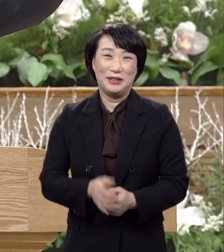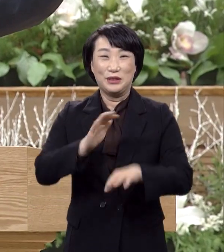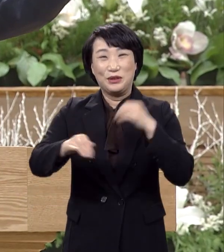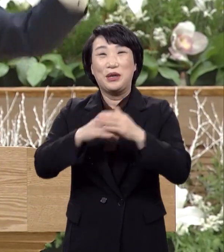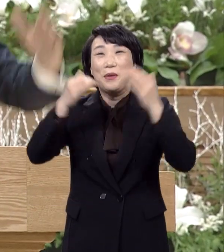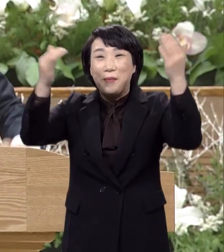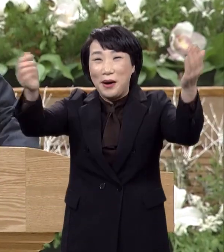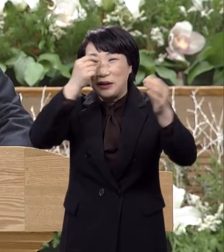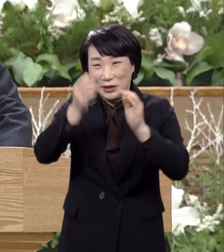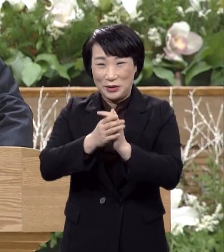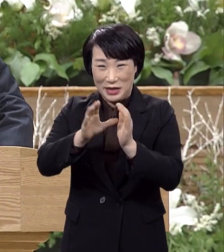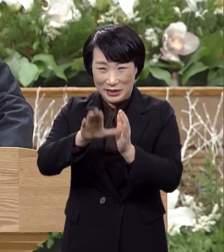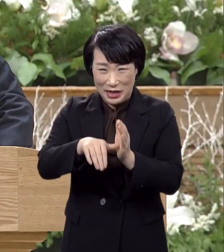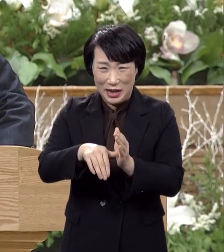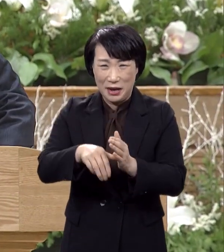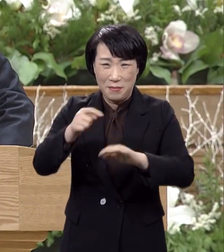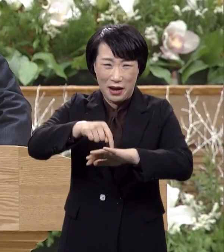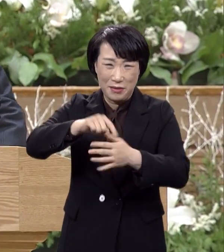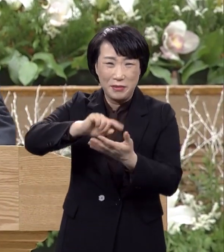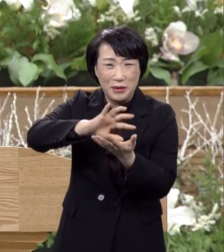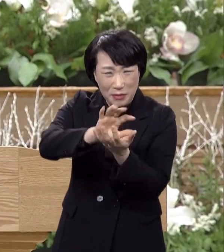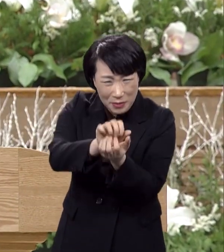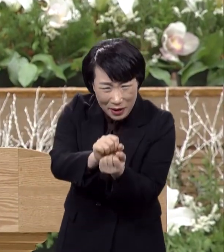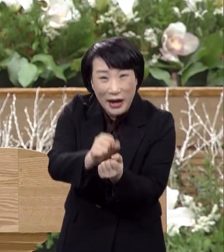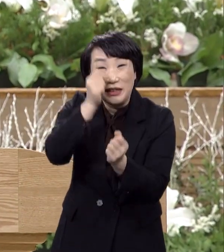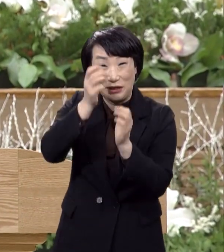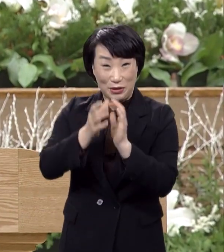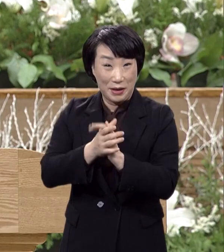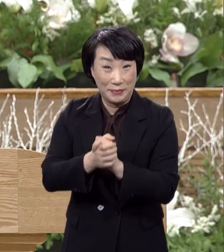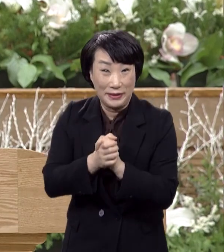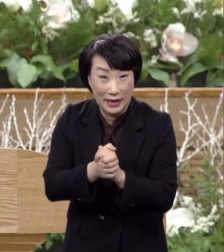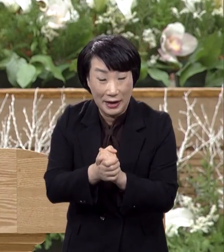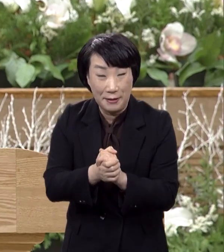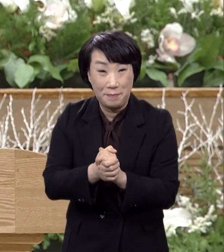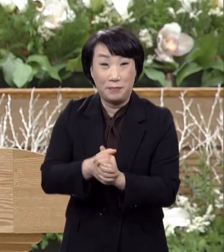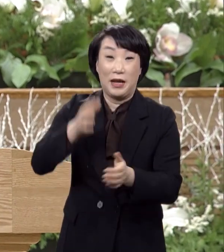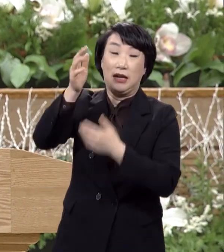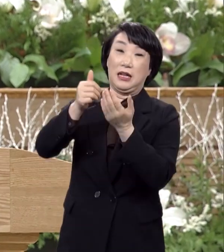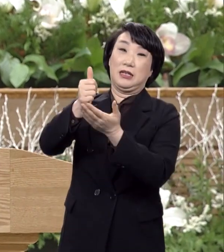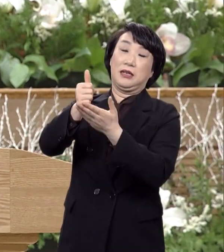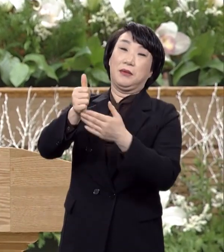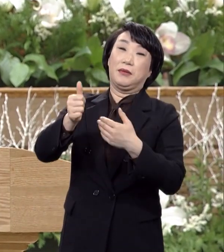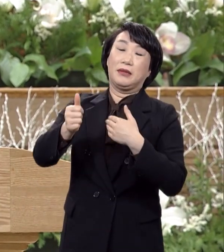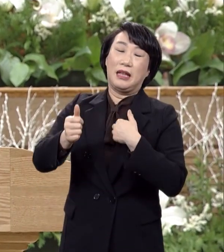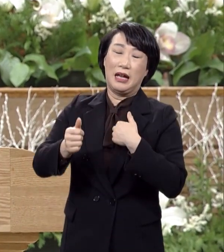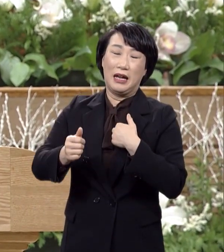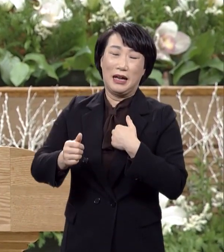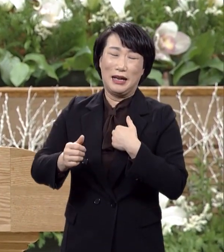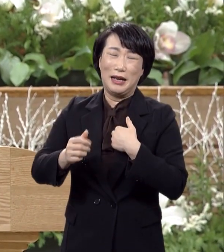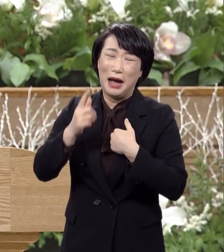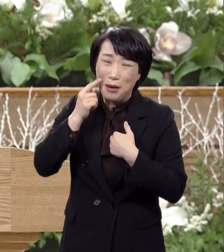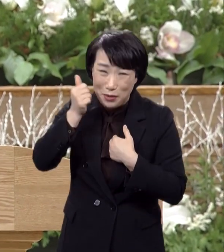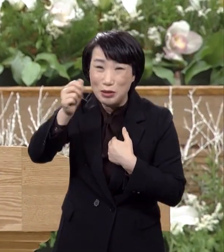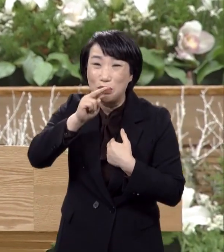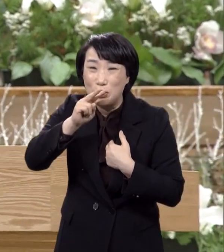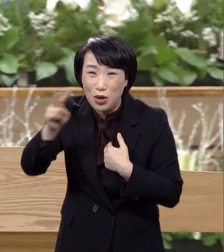손 번쩍 들고 애절하게 기도할 때, 하나님, 우리